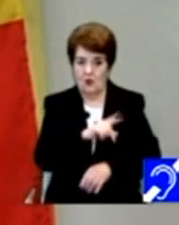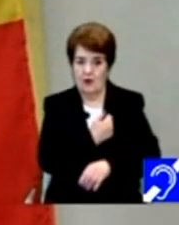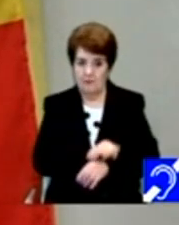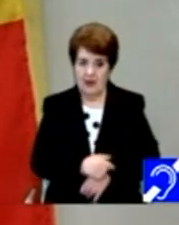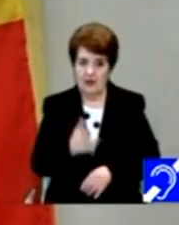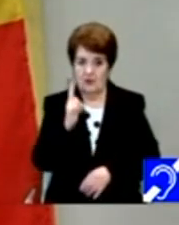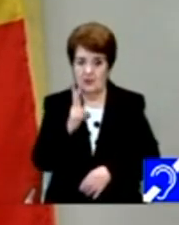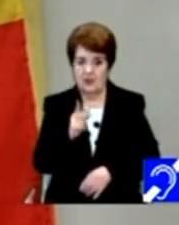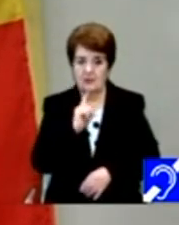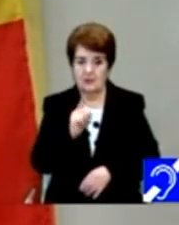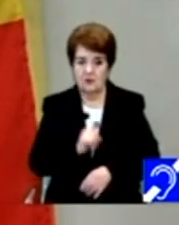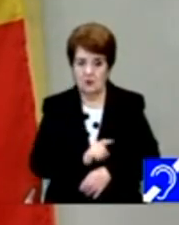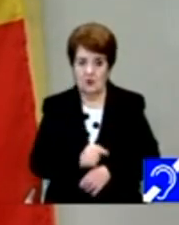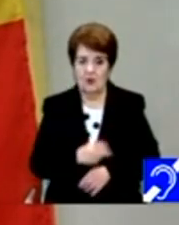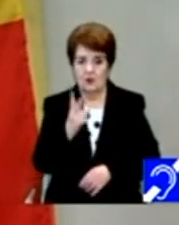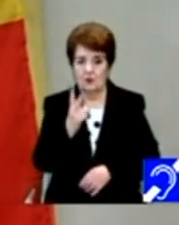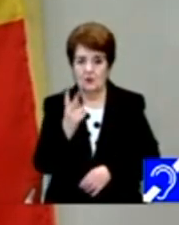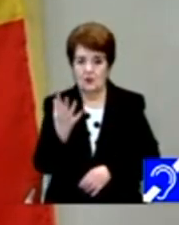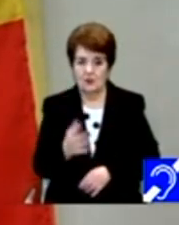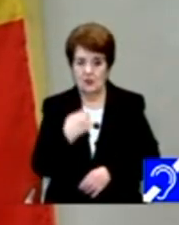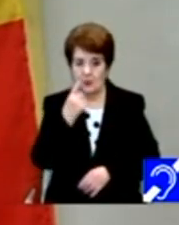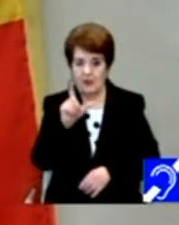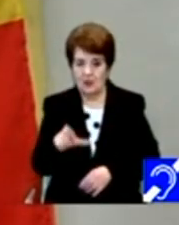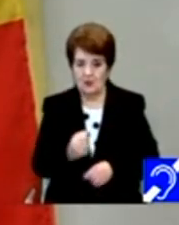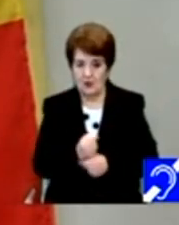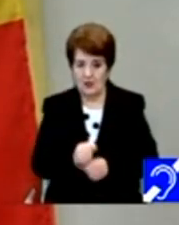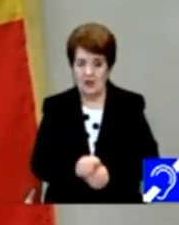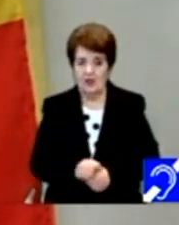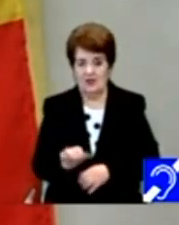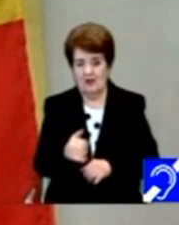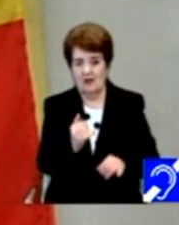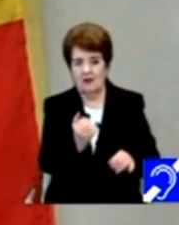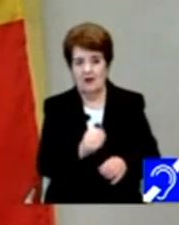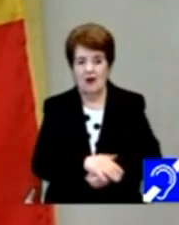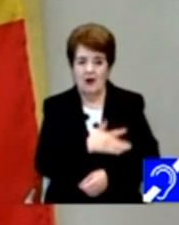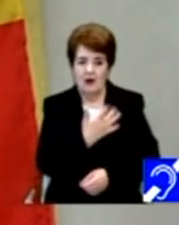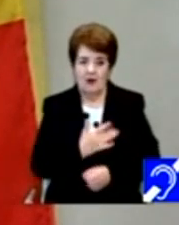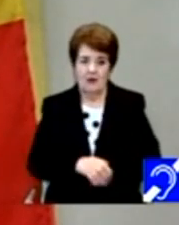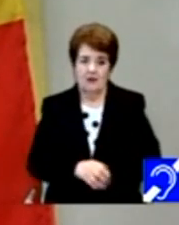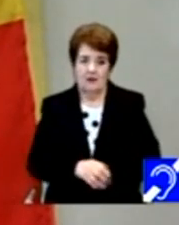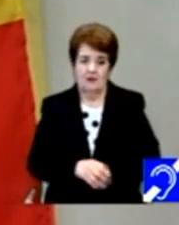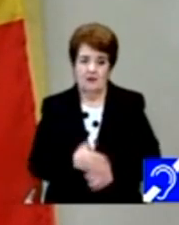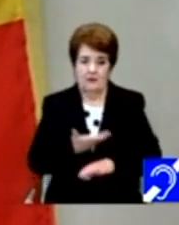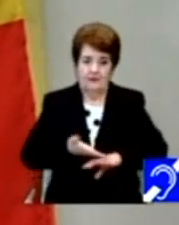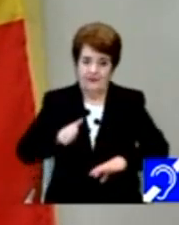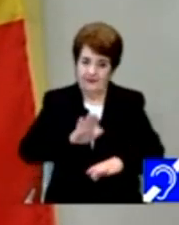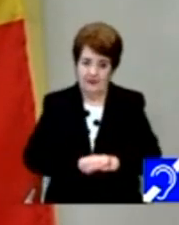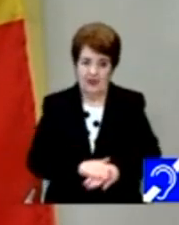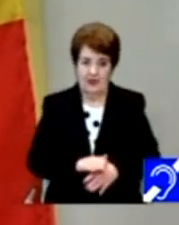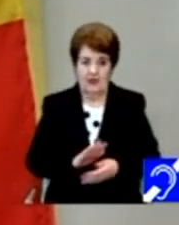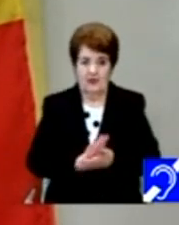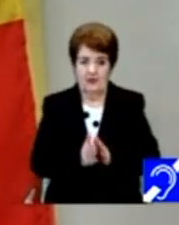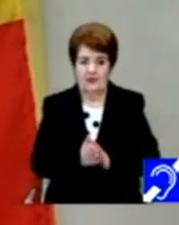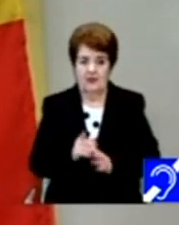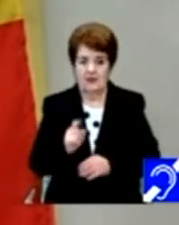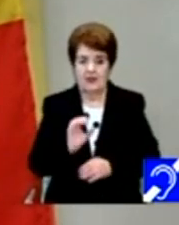30 asistenți medicali, 25 personal auxiliar. În stare extrem de gravă, în